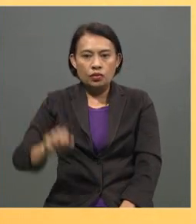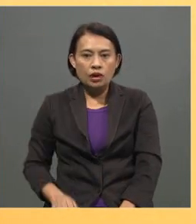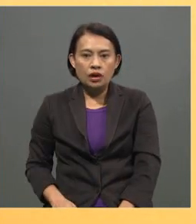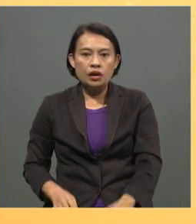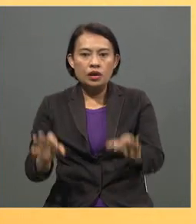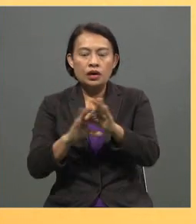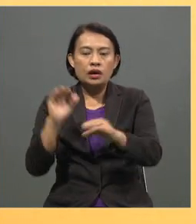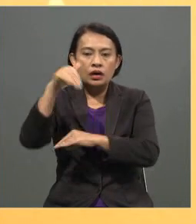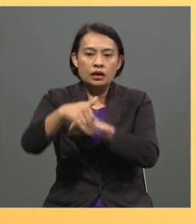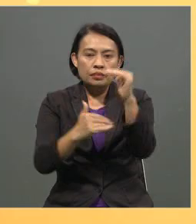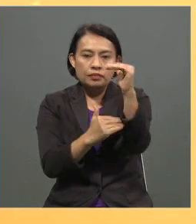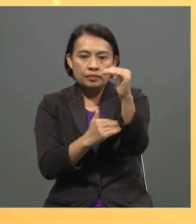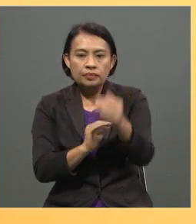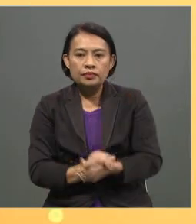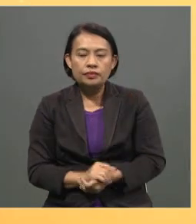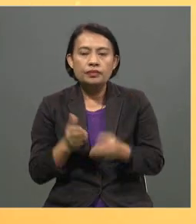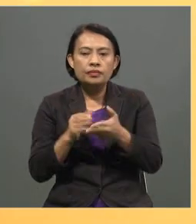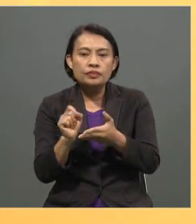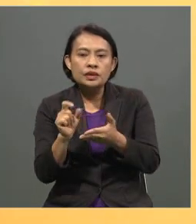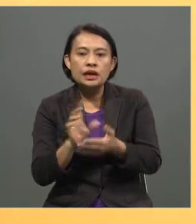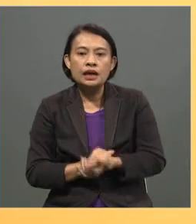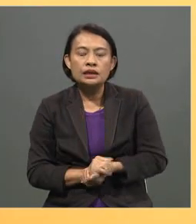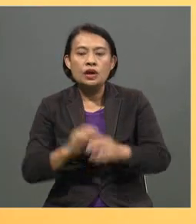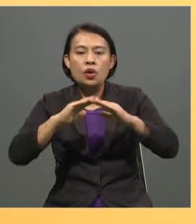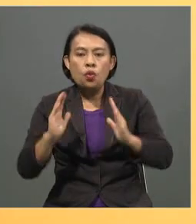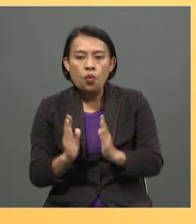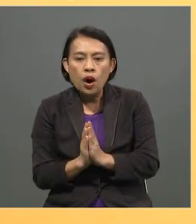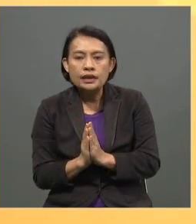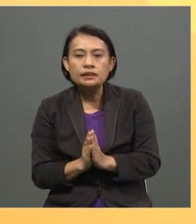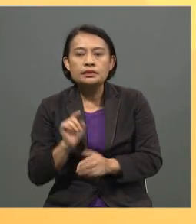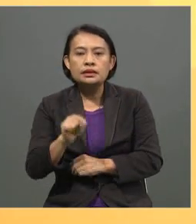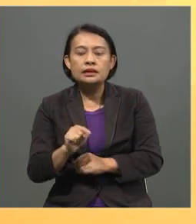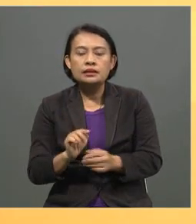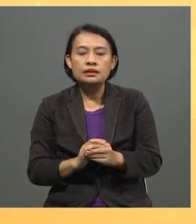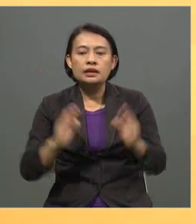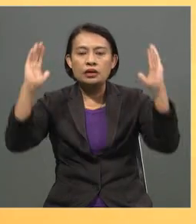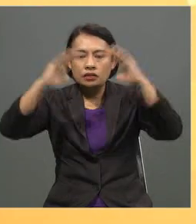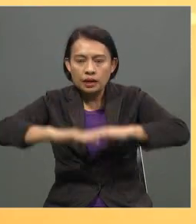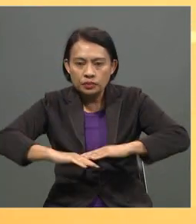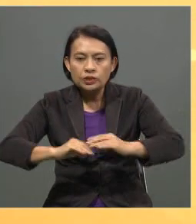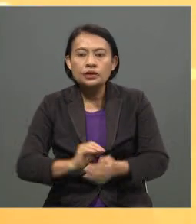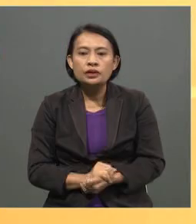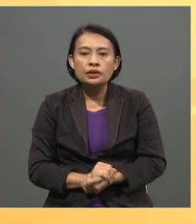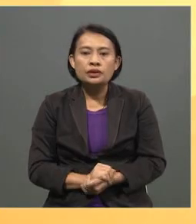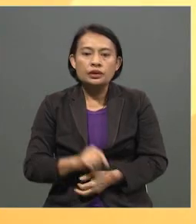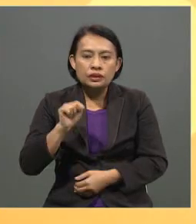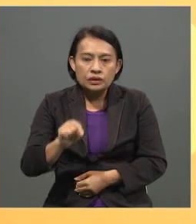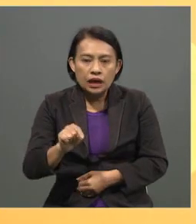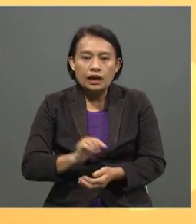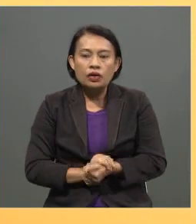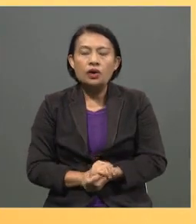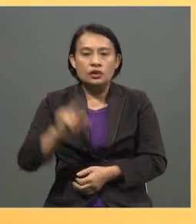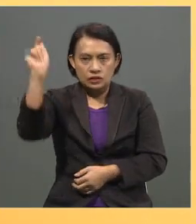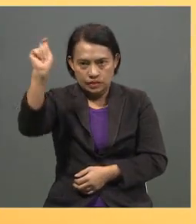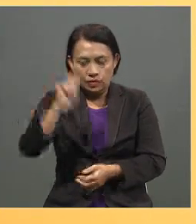ปิ่นเกล้าศิริราชวัดอรุณสะพานพุทธแล้ววกกลับมาที่สนามหลวงนะครับนอกจากนี้ยังมีการให้บริการด้านการแพทย์